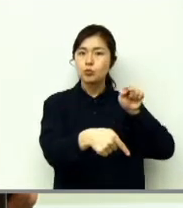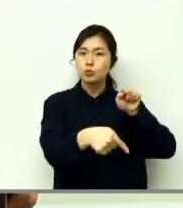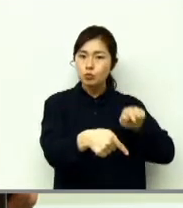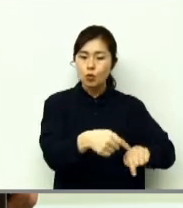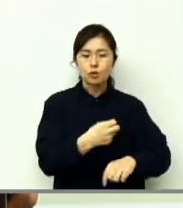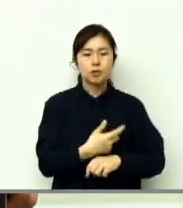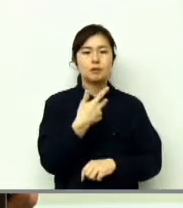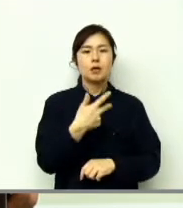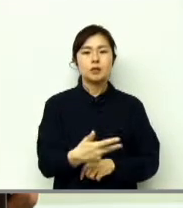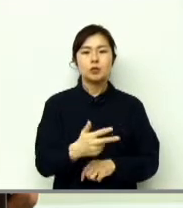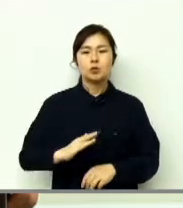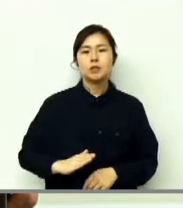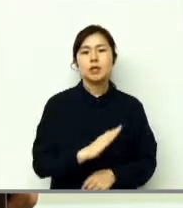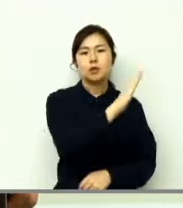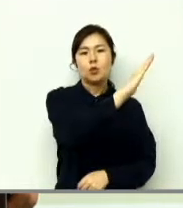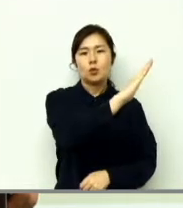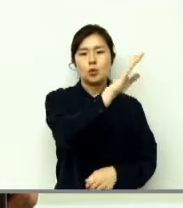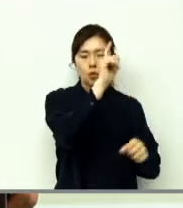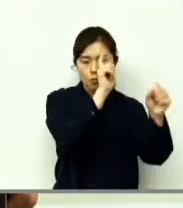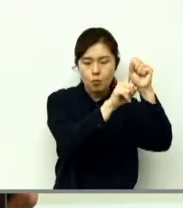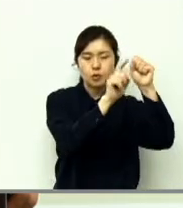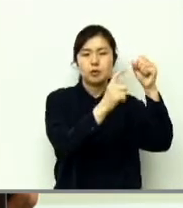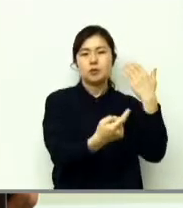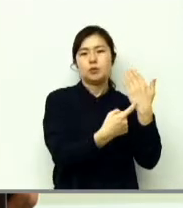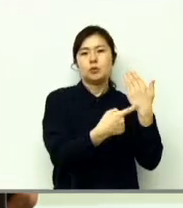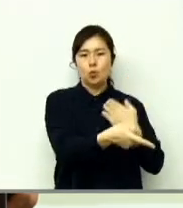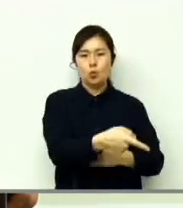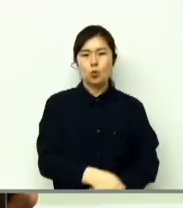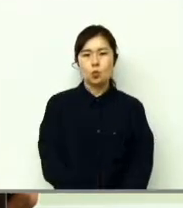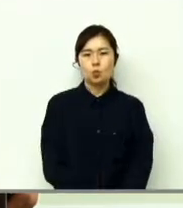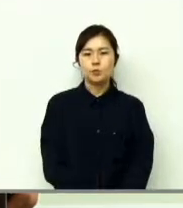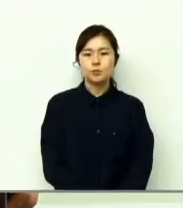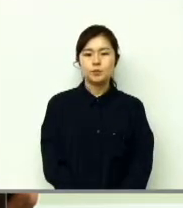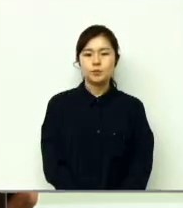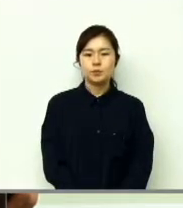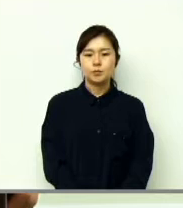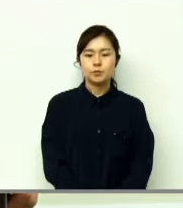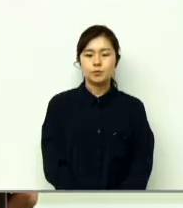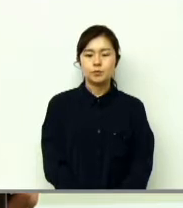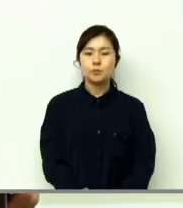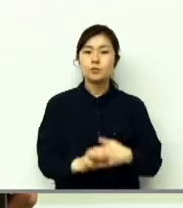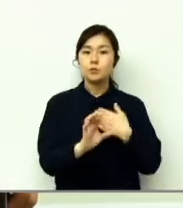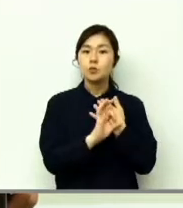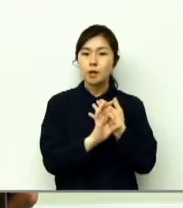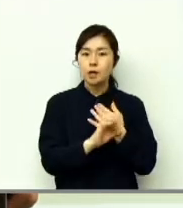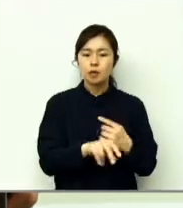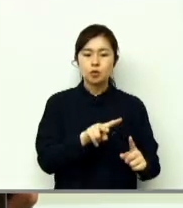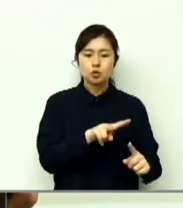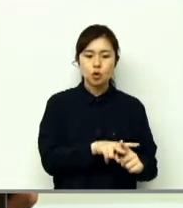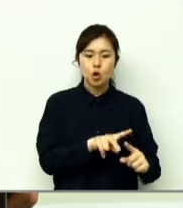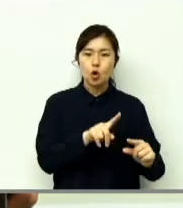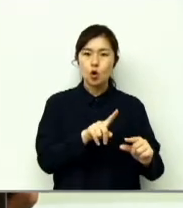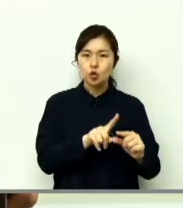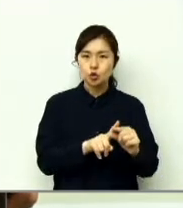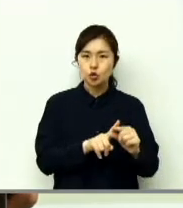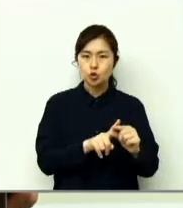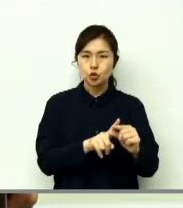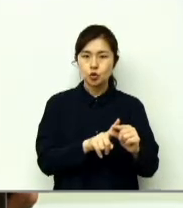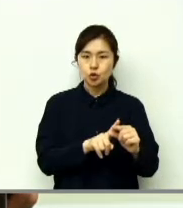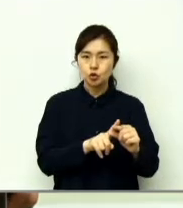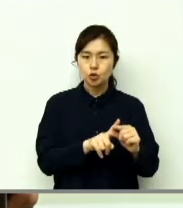の一つに位置づけをさせていただきました。この中ではやはり何といってもですね、小中9年間を一貫